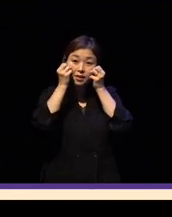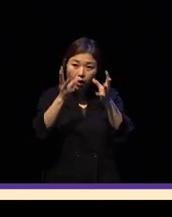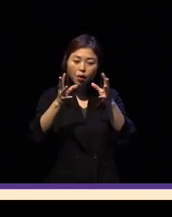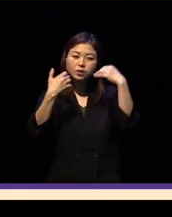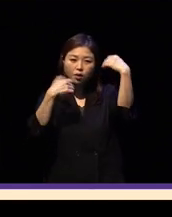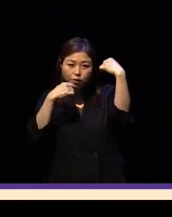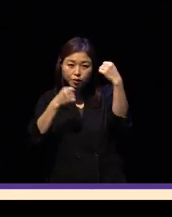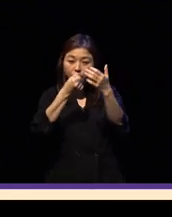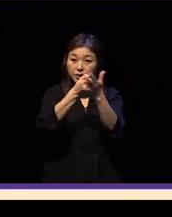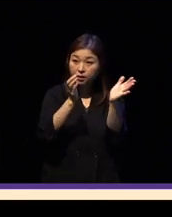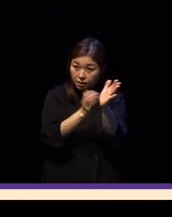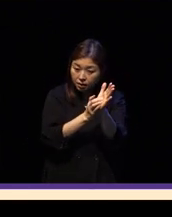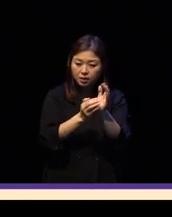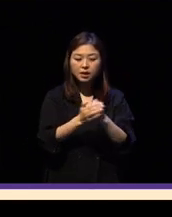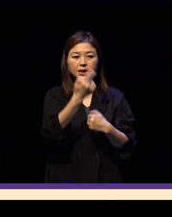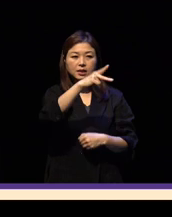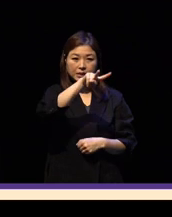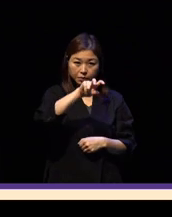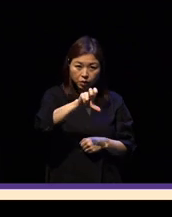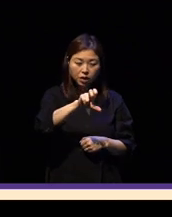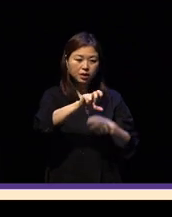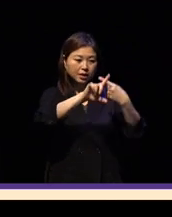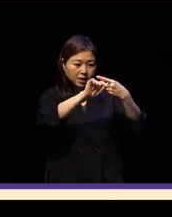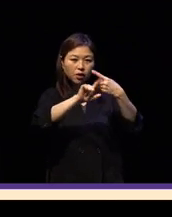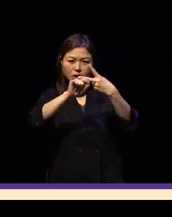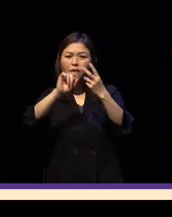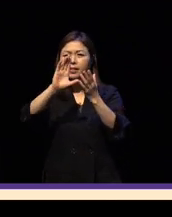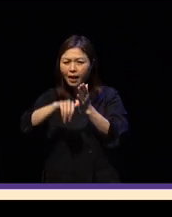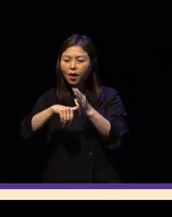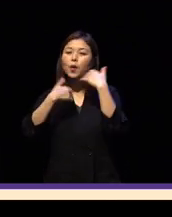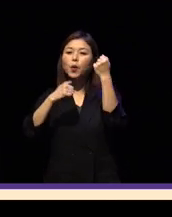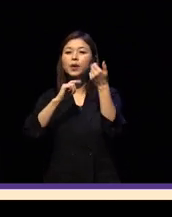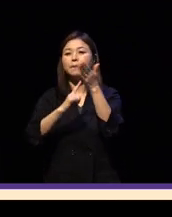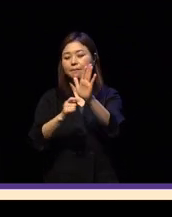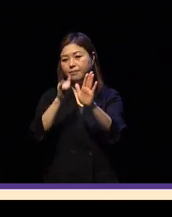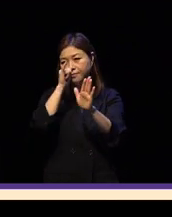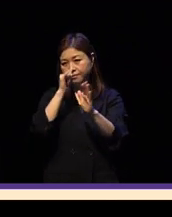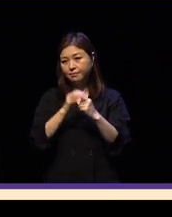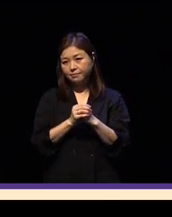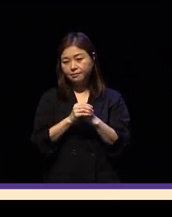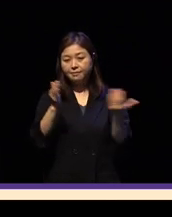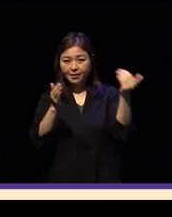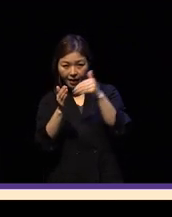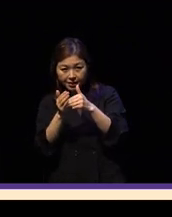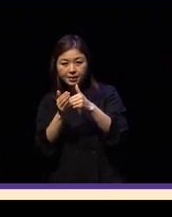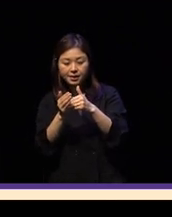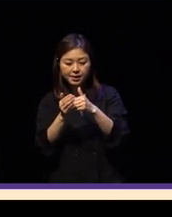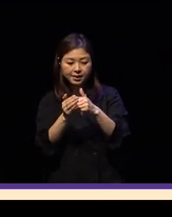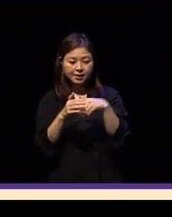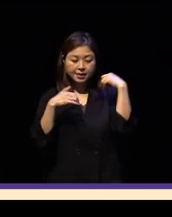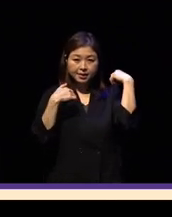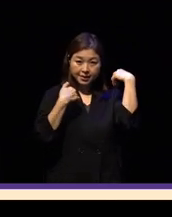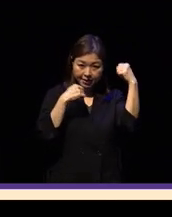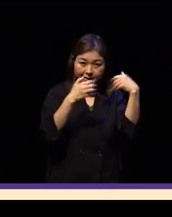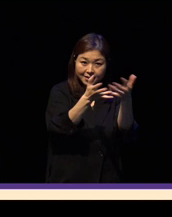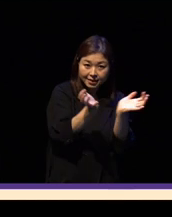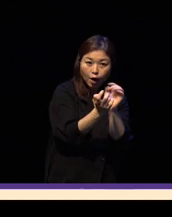선정되시면 25년 1월, 2월에 공연되어집니다. 그때까지 저희 극장운영부가 함께 예술현장과 함께